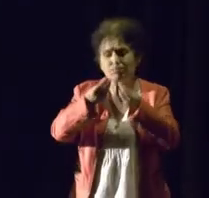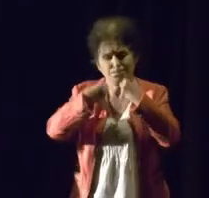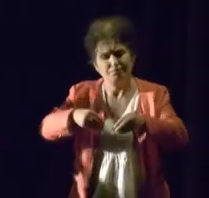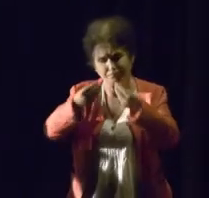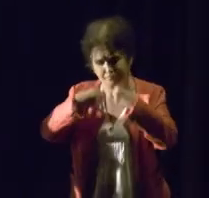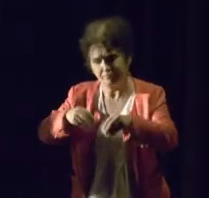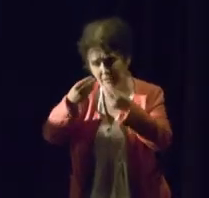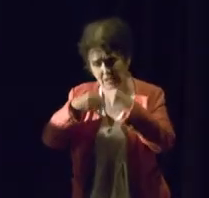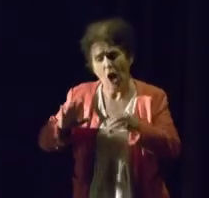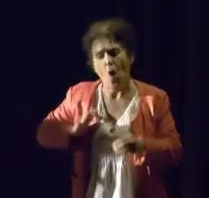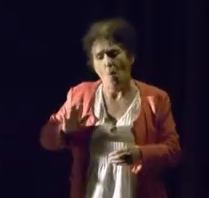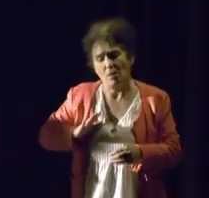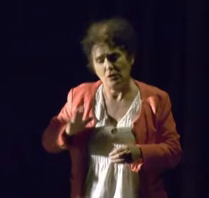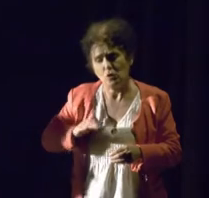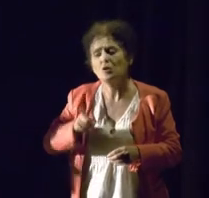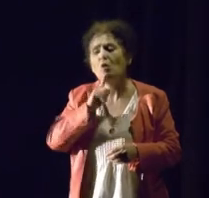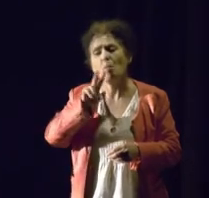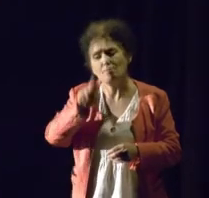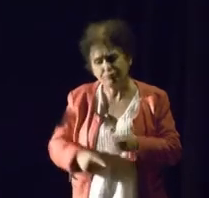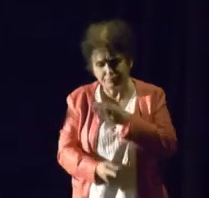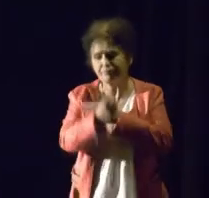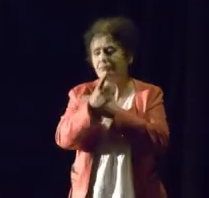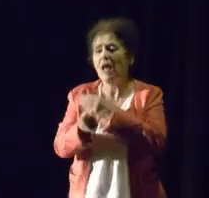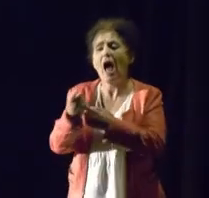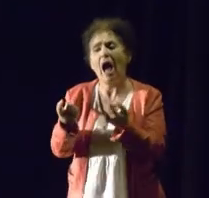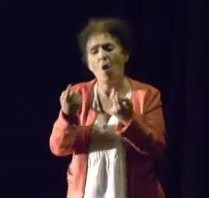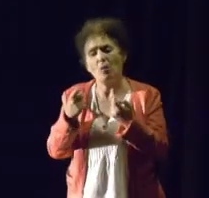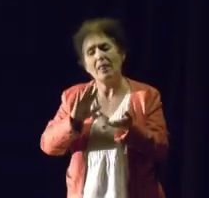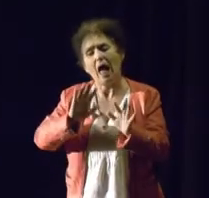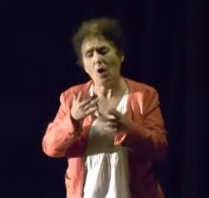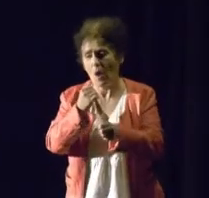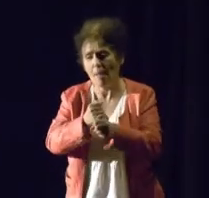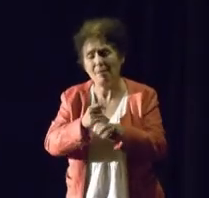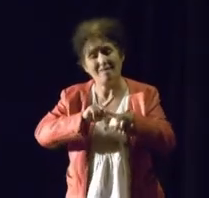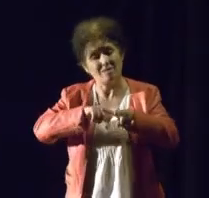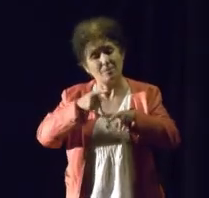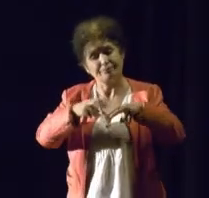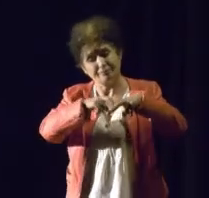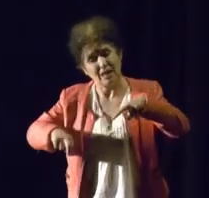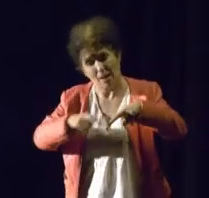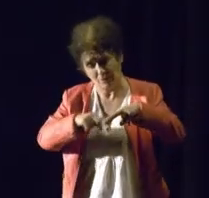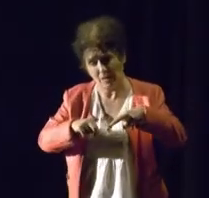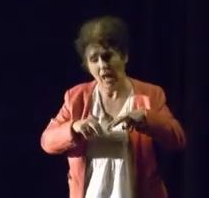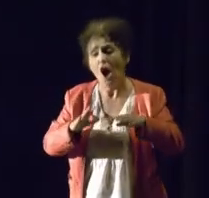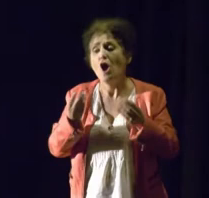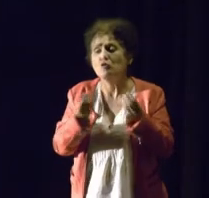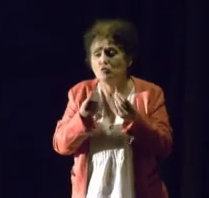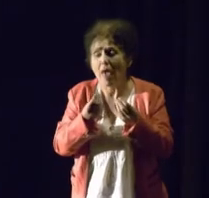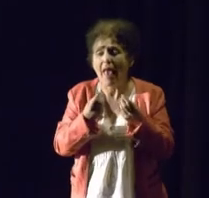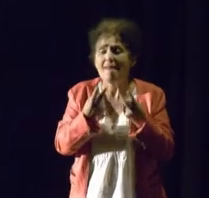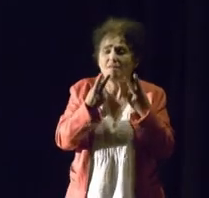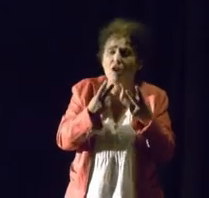објасни ризиците на абортусот. Значи, предностите на бременоста